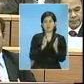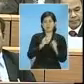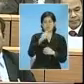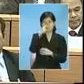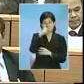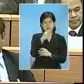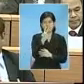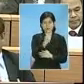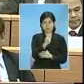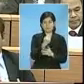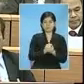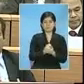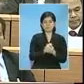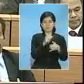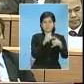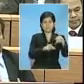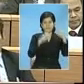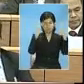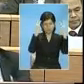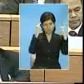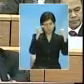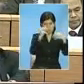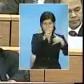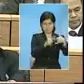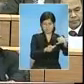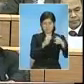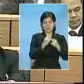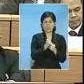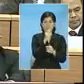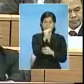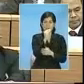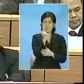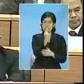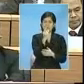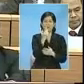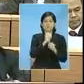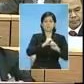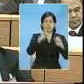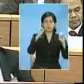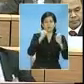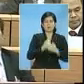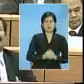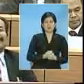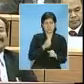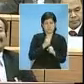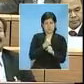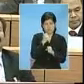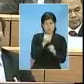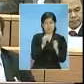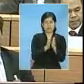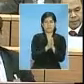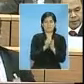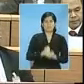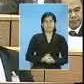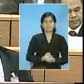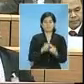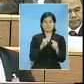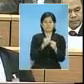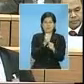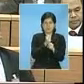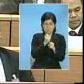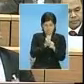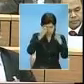แล้วครับว่านายมตรีคนนี้ไม่ได้ดีแต่โม้ไม่ได้ดีแต่คุยก้มหน้าต้มตาทำ